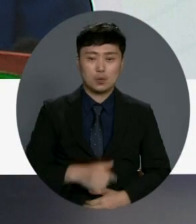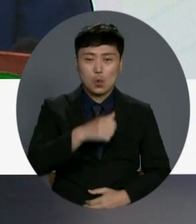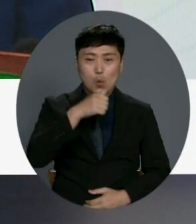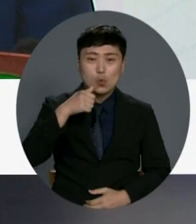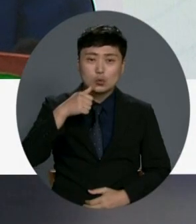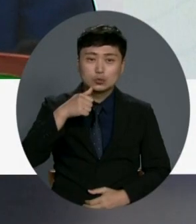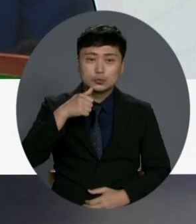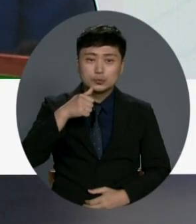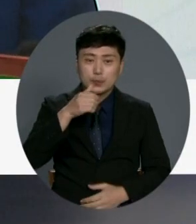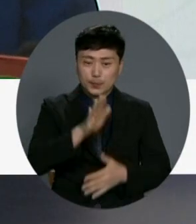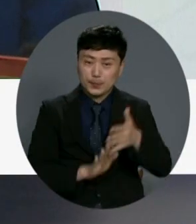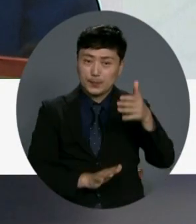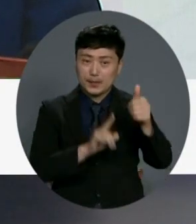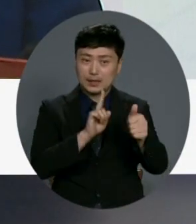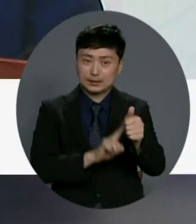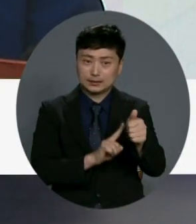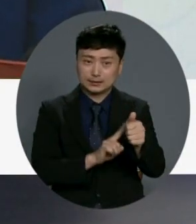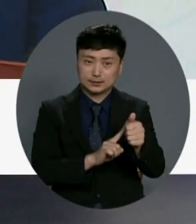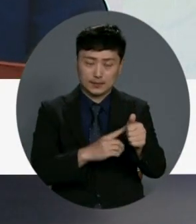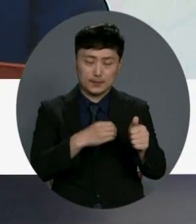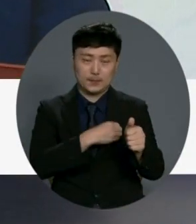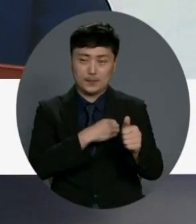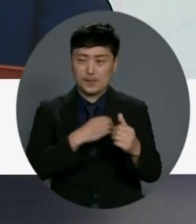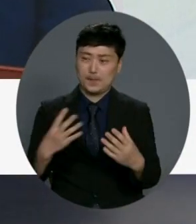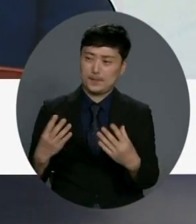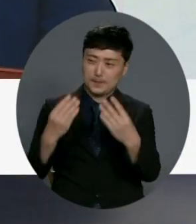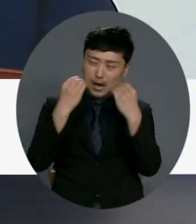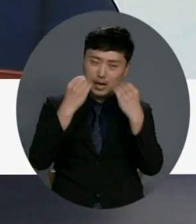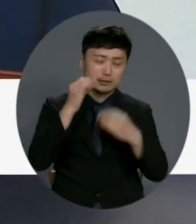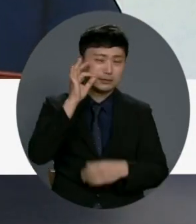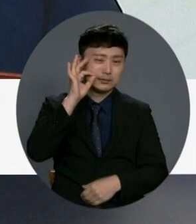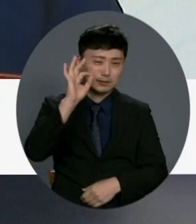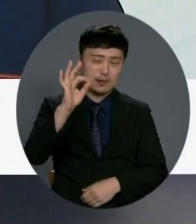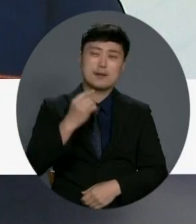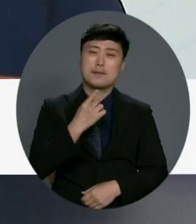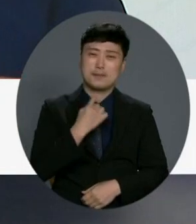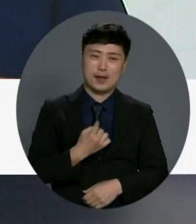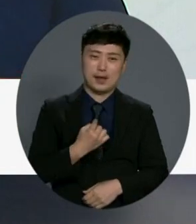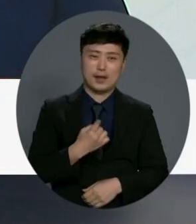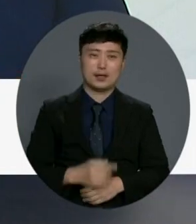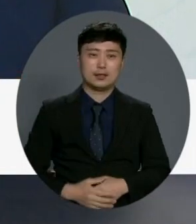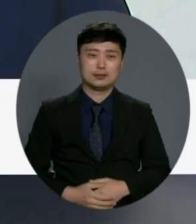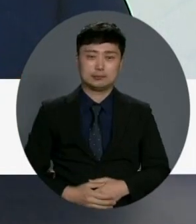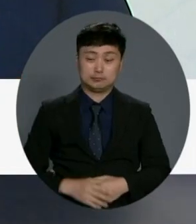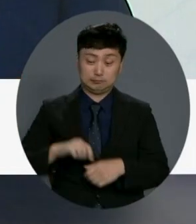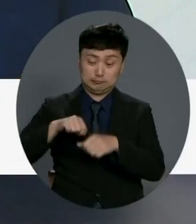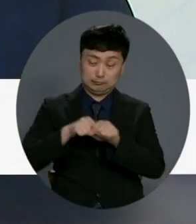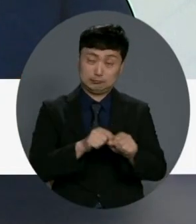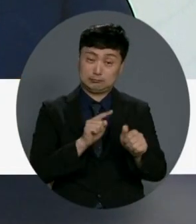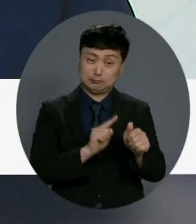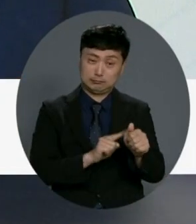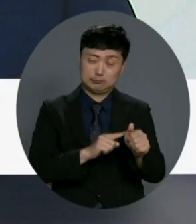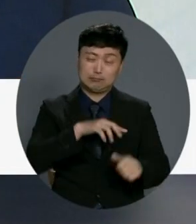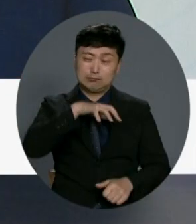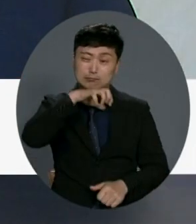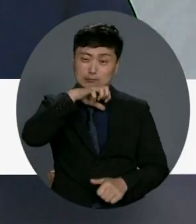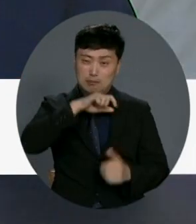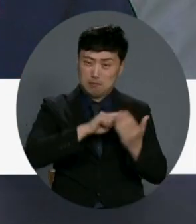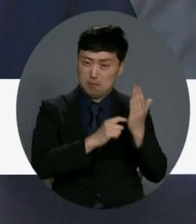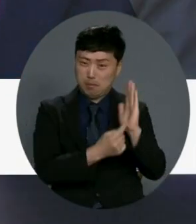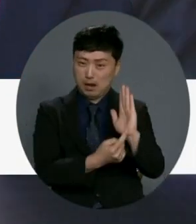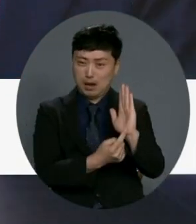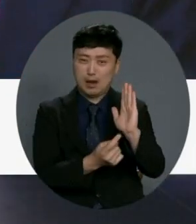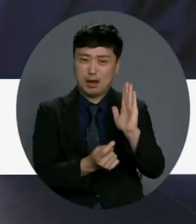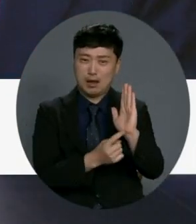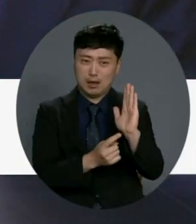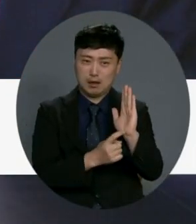홍준표 대구시장이 수해 골프로 당원권 정지 10개월이라는 징계를 받았죠. 중징계가 결정되자 불만을 드러내며